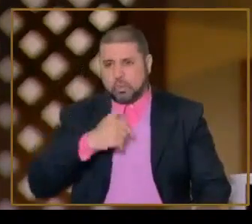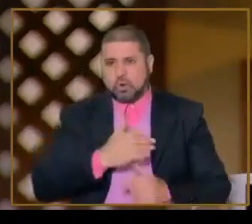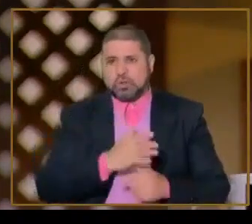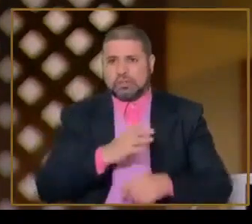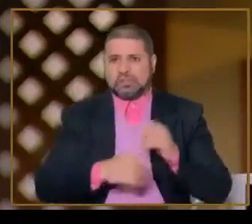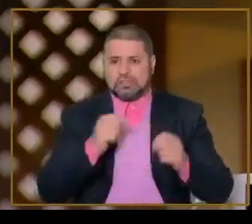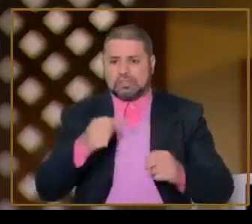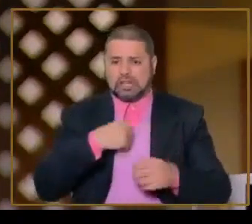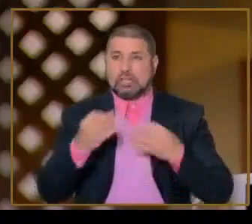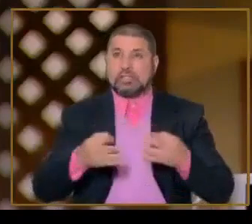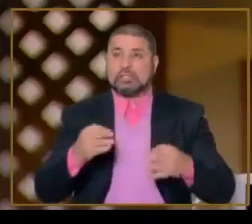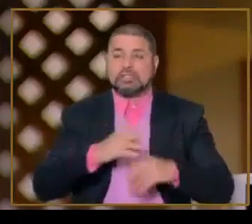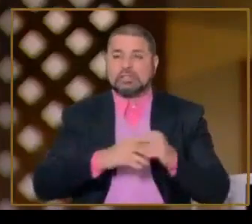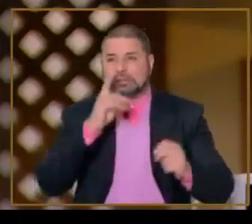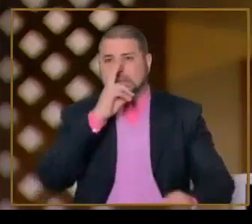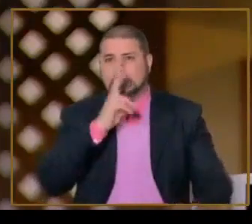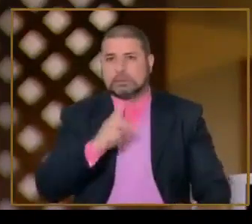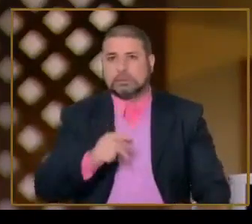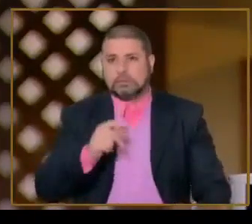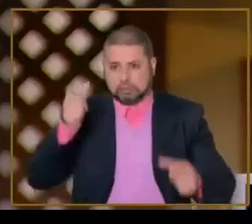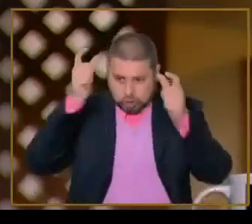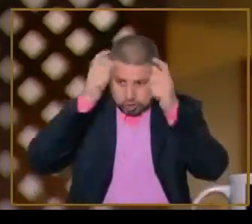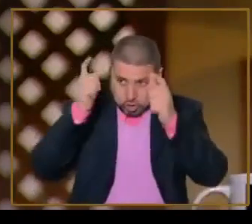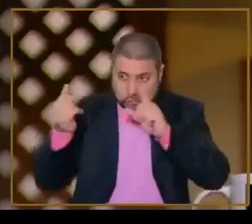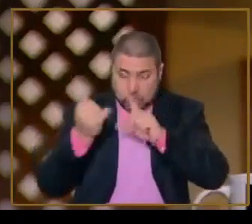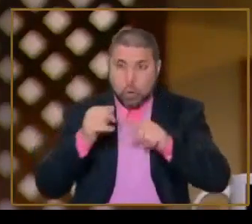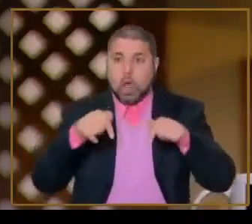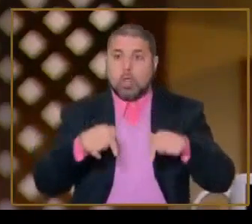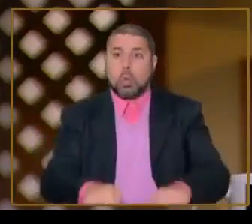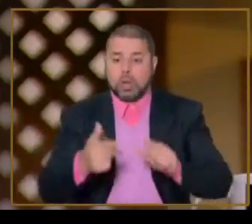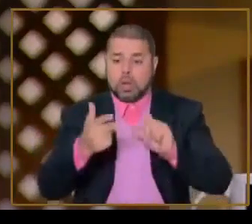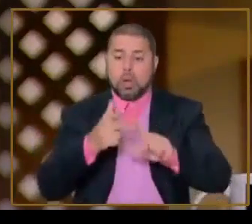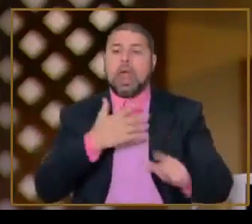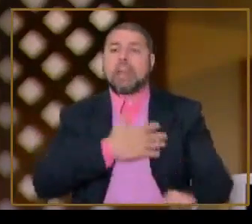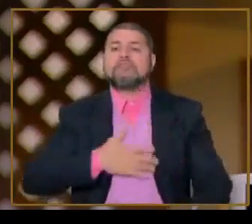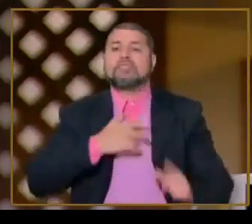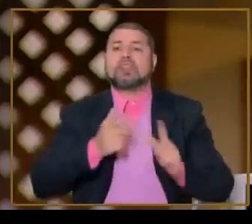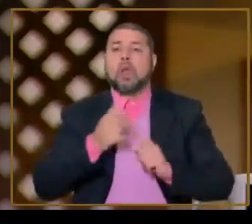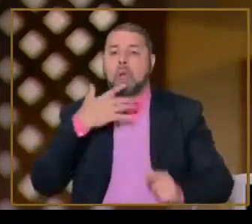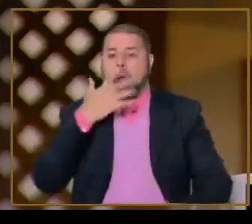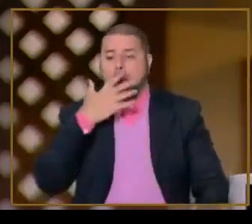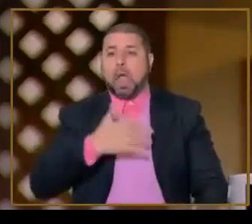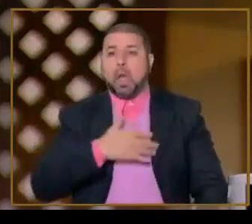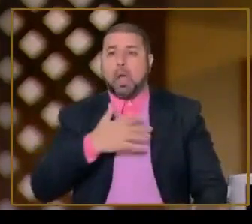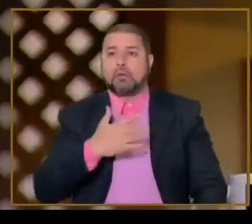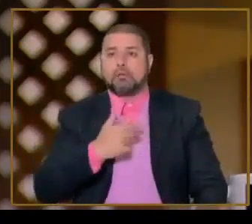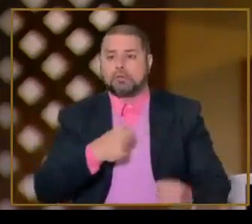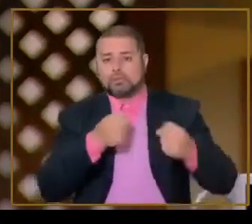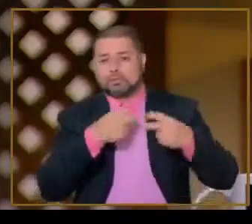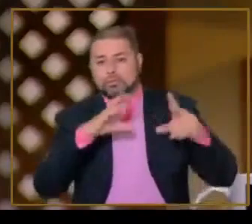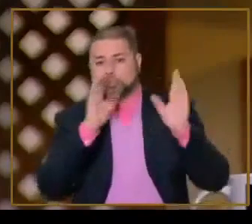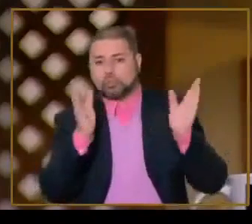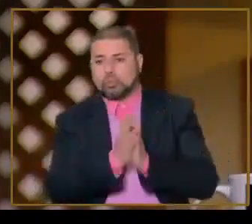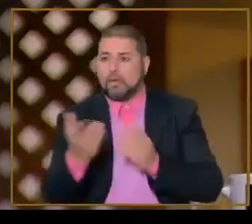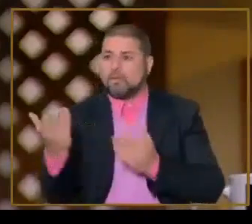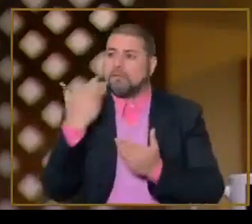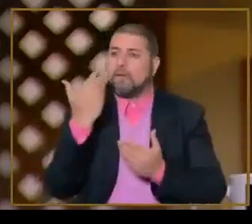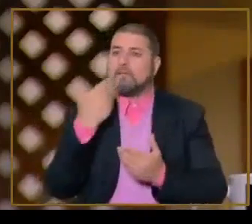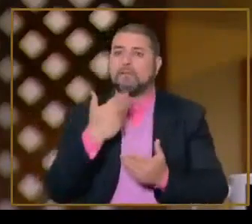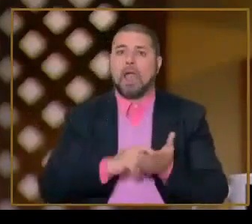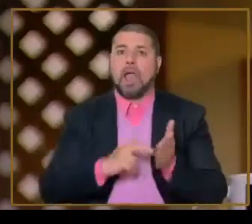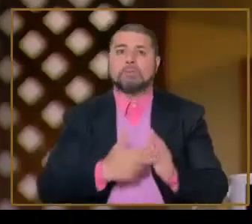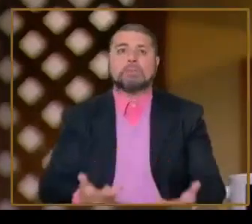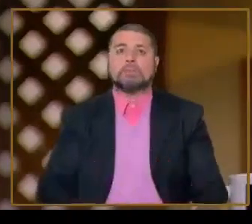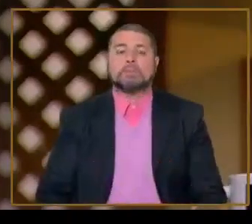لشده شقوتي وعنائي ابليس والدنيا ونفسي والهوى كيف الخلاص وكلهم اعدائي